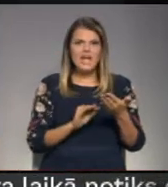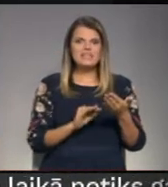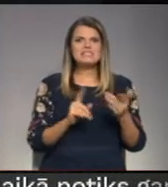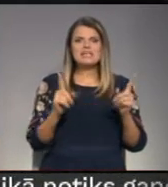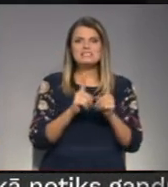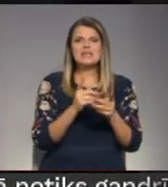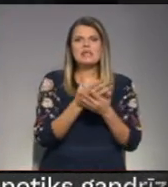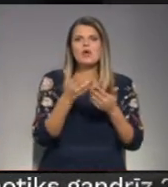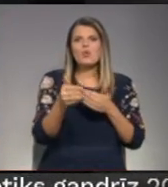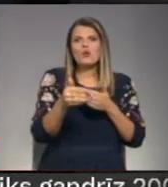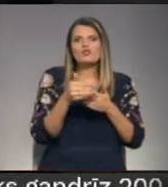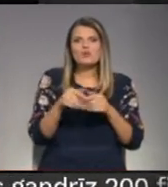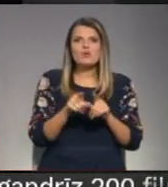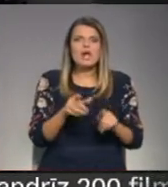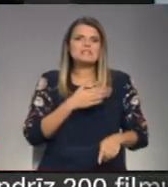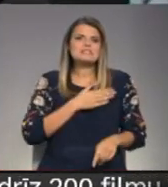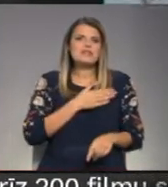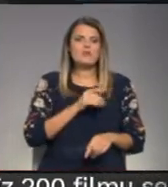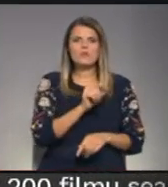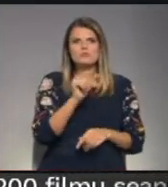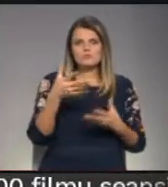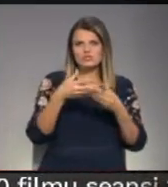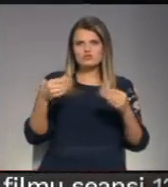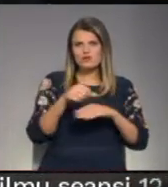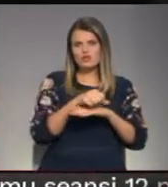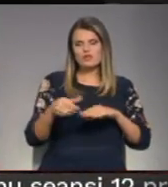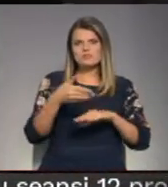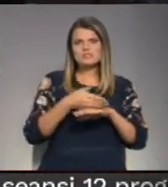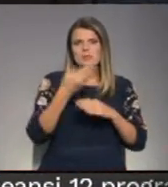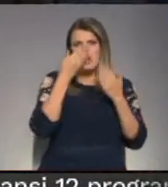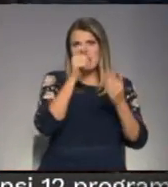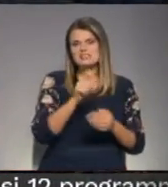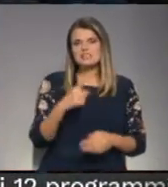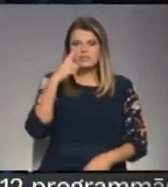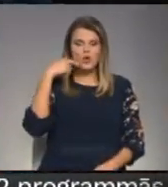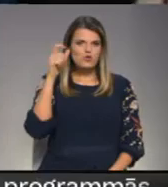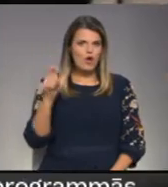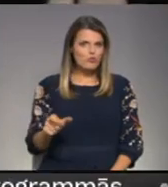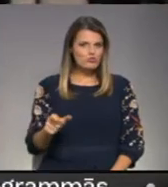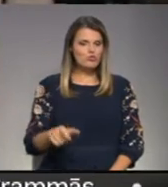satiec kaut ko tik tuvu un tik savējo, ko uz mirkli zod robežas starp lasītāju un autoru.